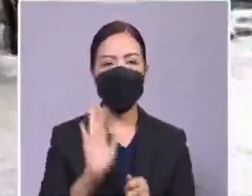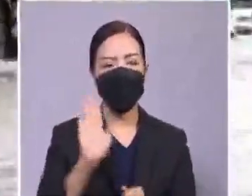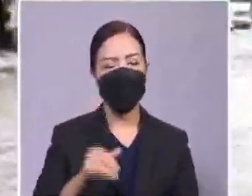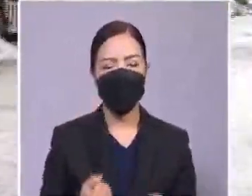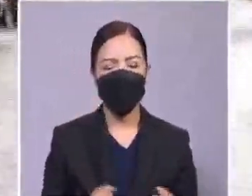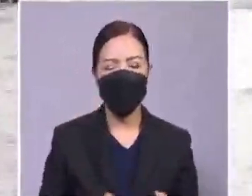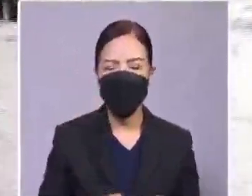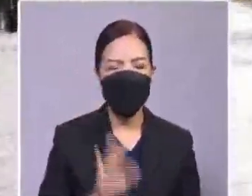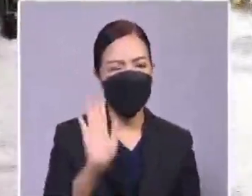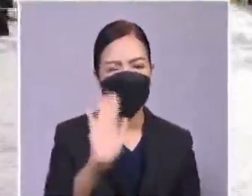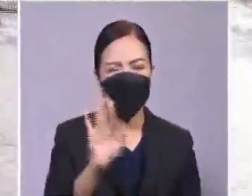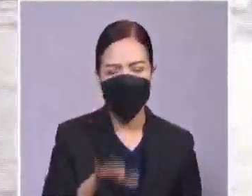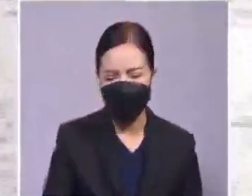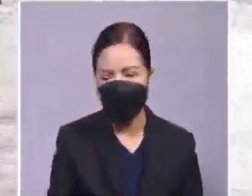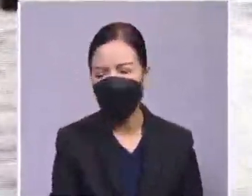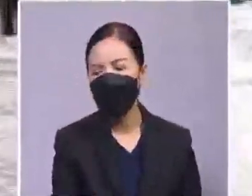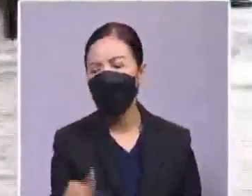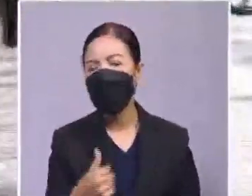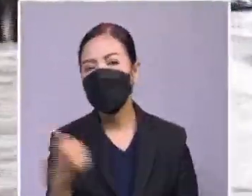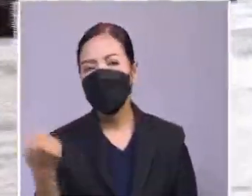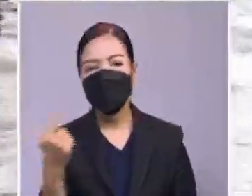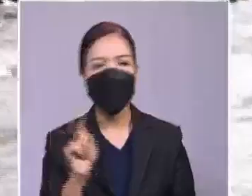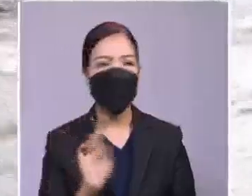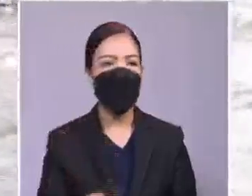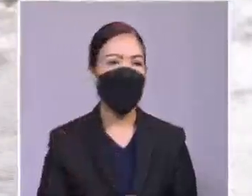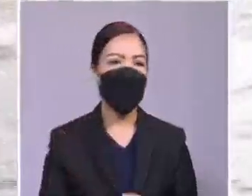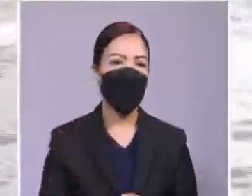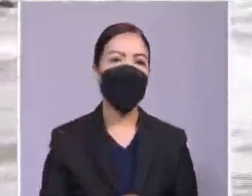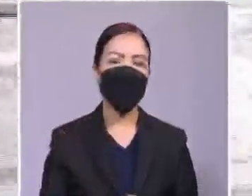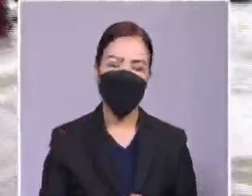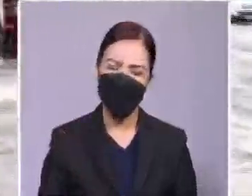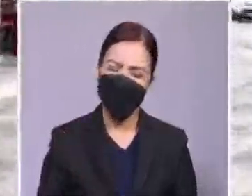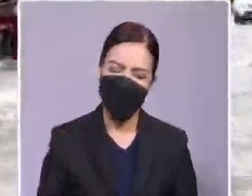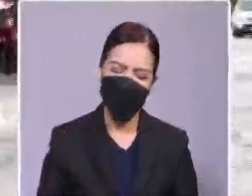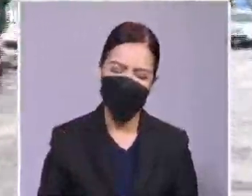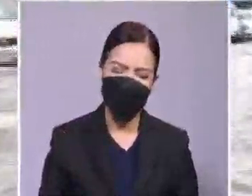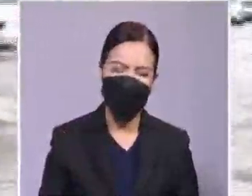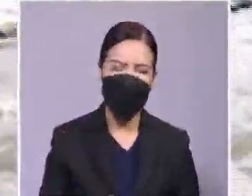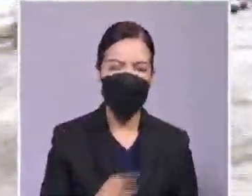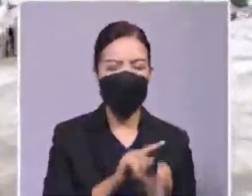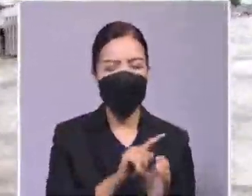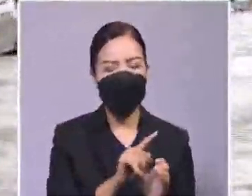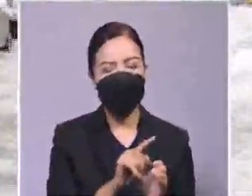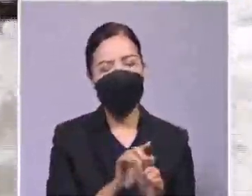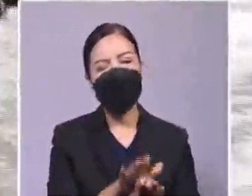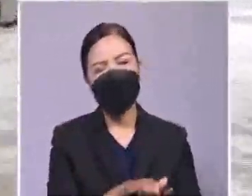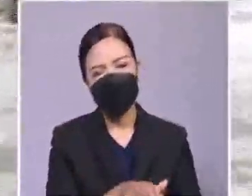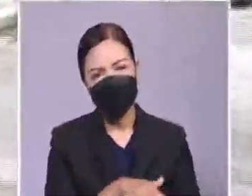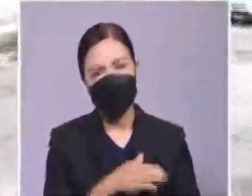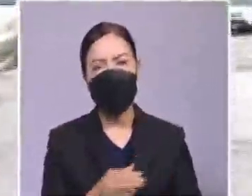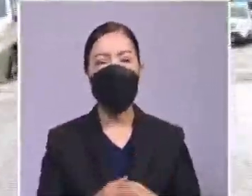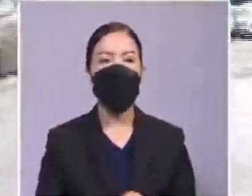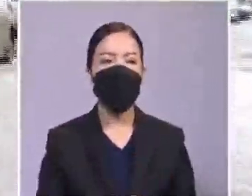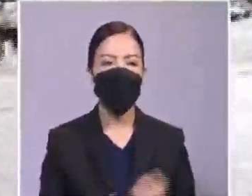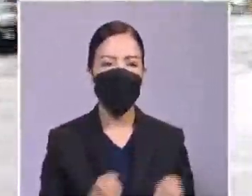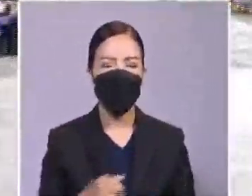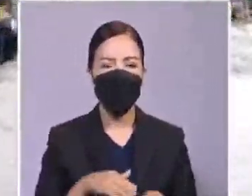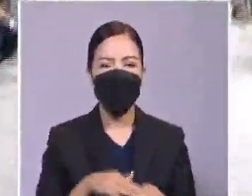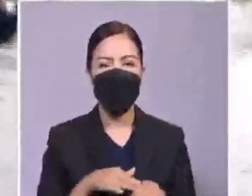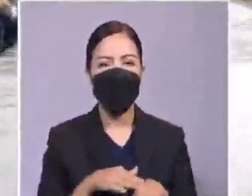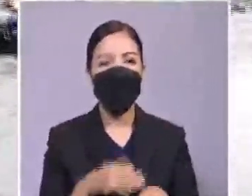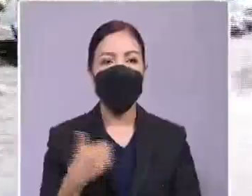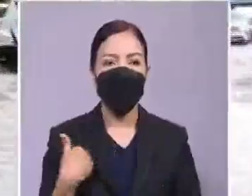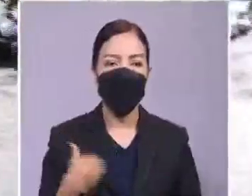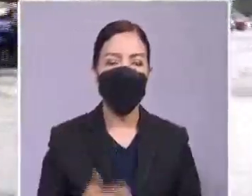หลีกเลี่ยงได้เนี่ยหลีกเลี่ยงดีกว่านะคะเนื่องจากรถจากค่อนข้างไปไปได้ช้าๆแล้วก็ส่งผลให้การจราจรติดขัดต่อเนื่อง